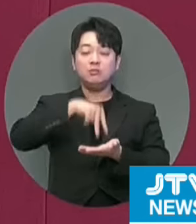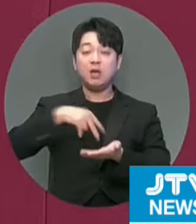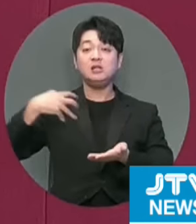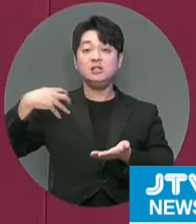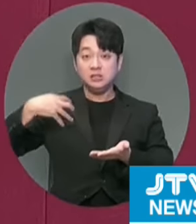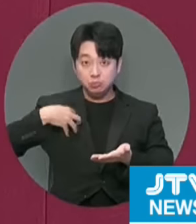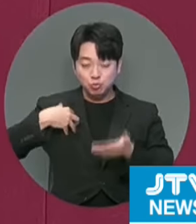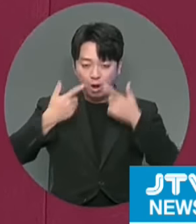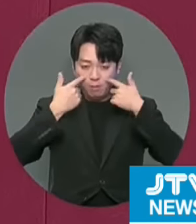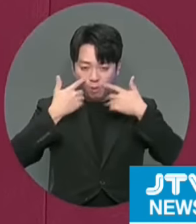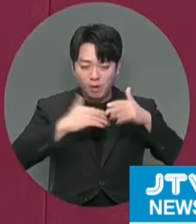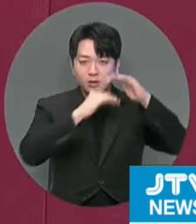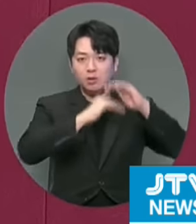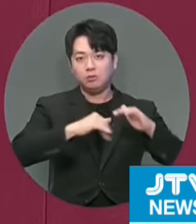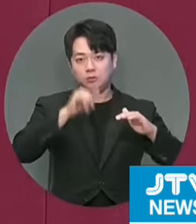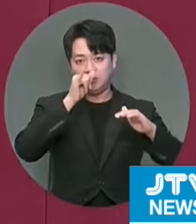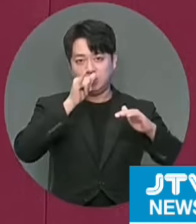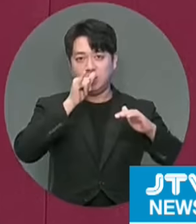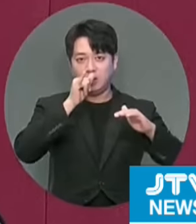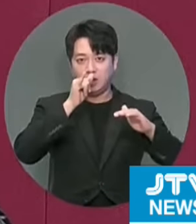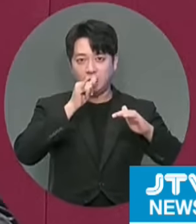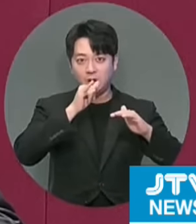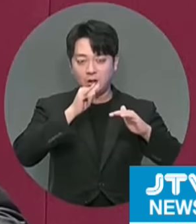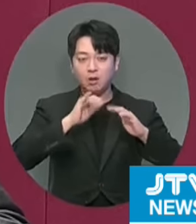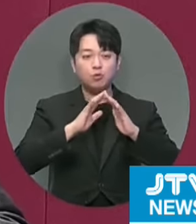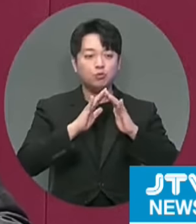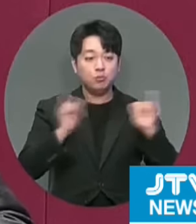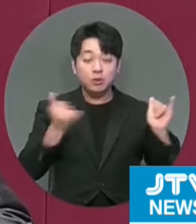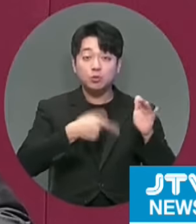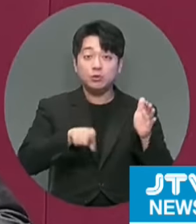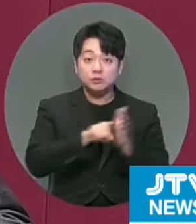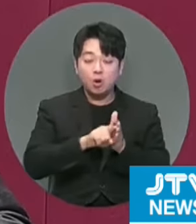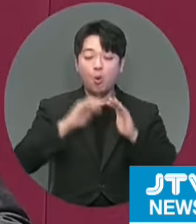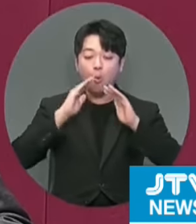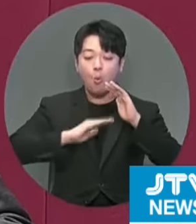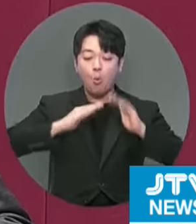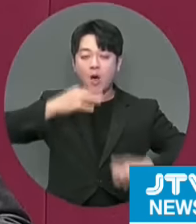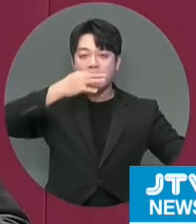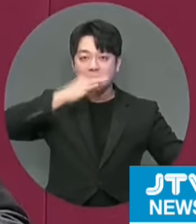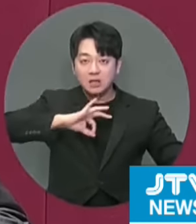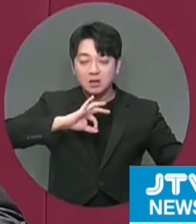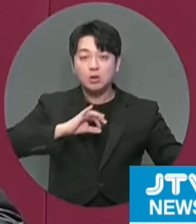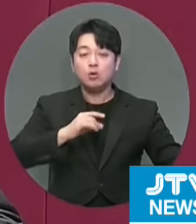국민 전체에 대한 봉사자로서 공익만을 추구하며 일하라는 뜻입니다.